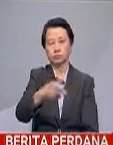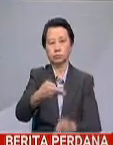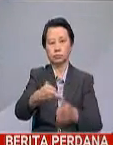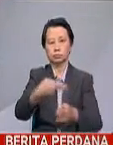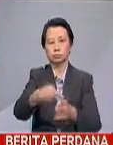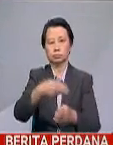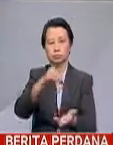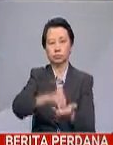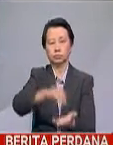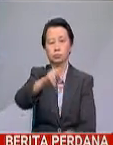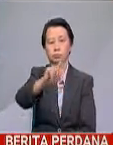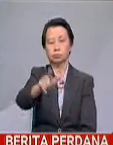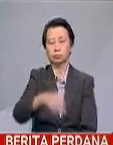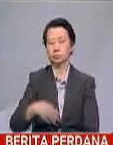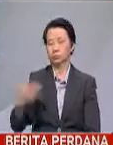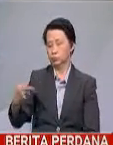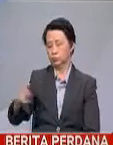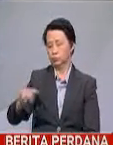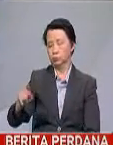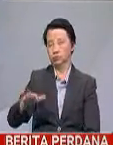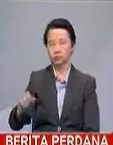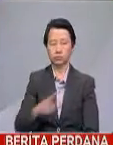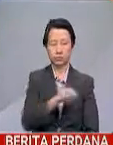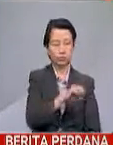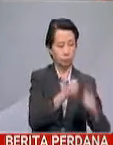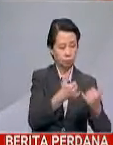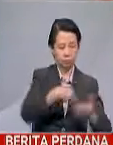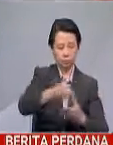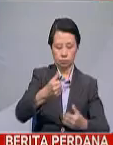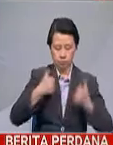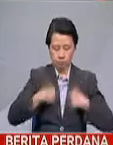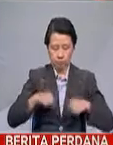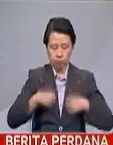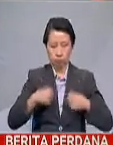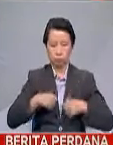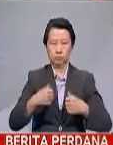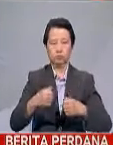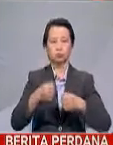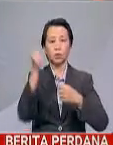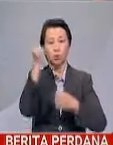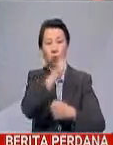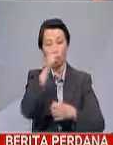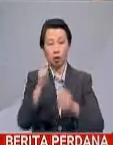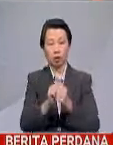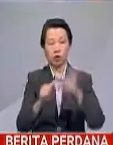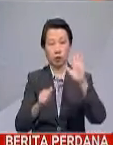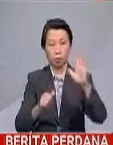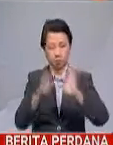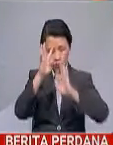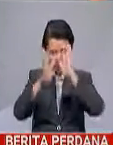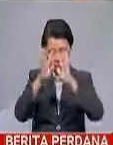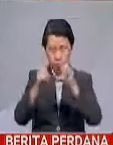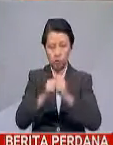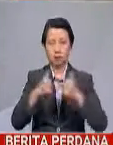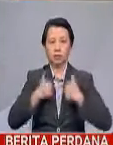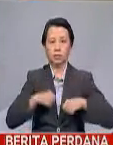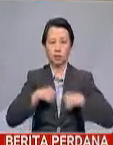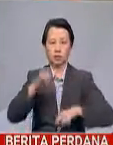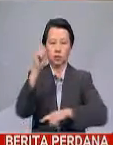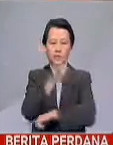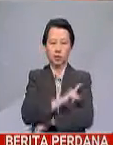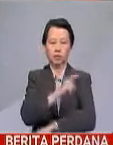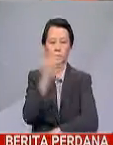ringkas di Ibu Negara. Hafiz dan Prima Valley akan mengeluarkan pakaian sempena hari raya puasa tahun ini dengan 5 jenis rekaan dan juga pakaian harian.